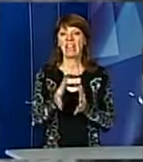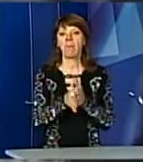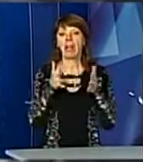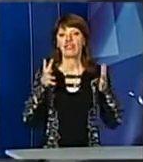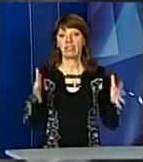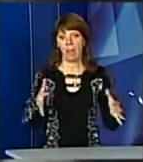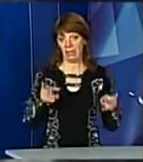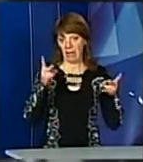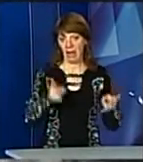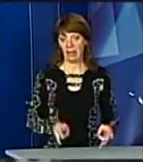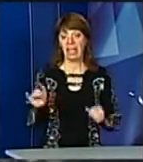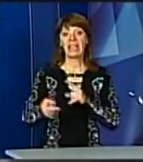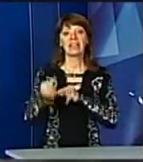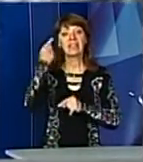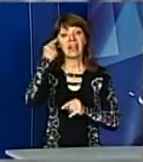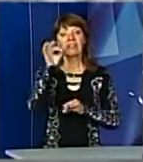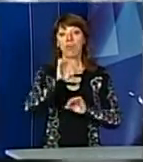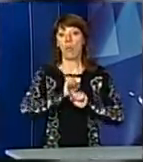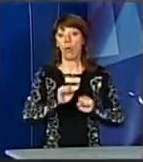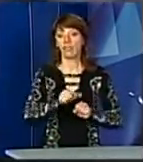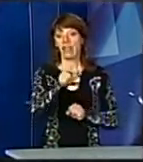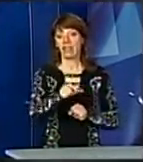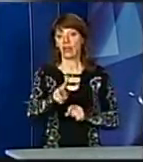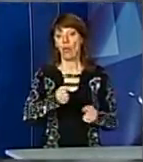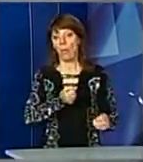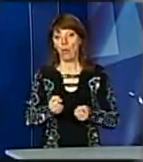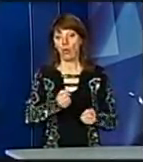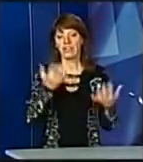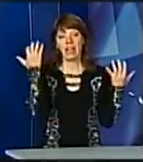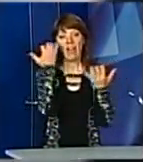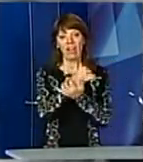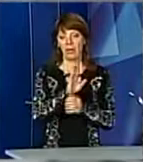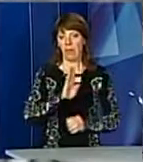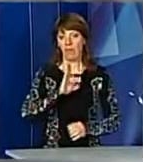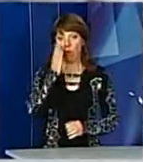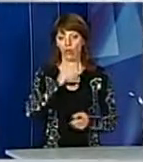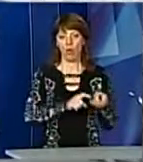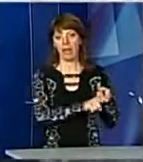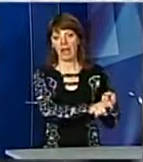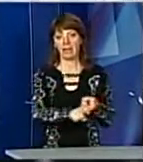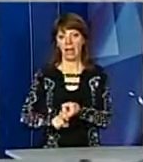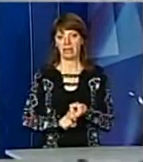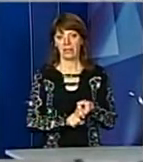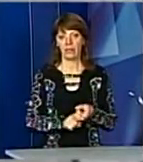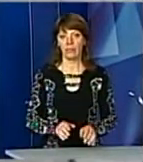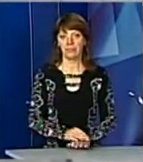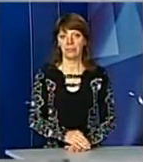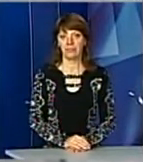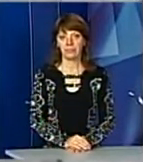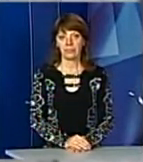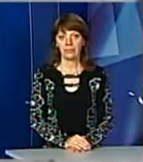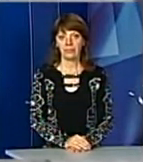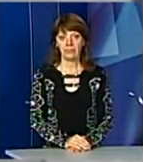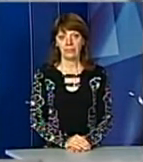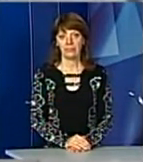цієї трагедії і дізналося про подвиги тих, хто боровся з невидимим ворогом – радіацією. Ольга Матейчик,